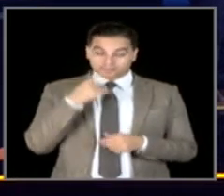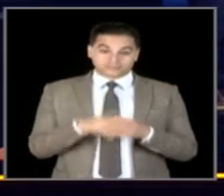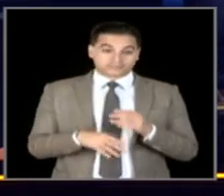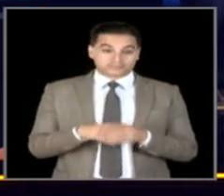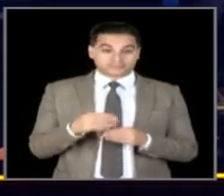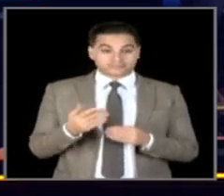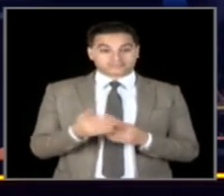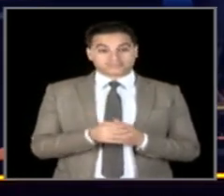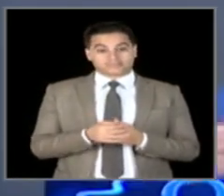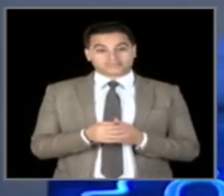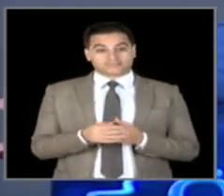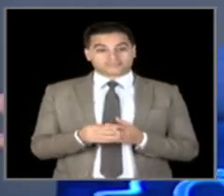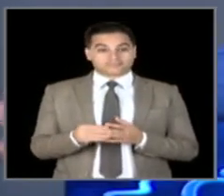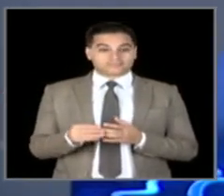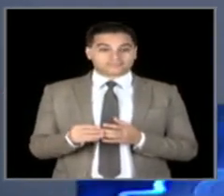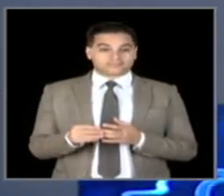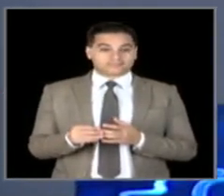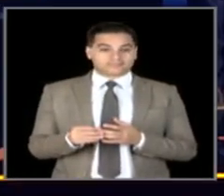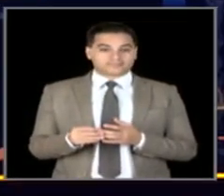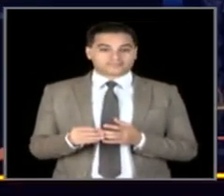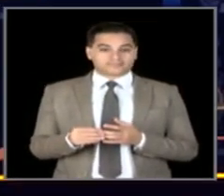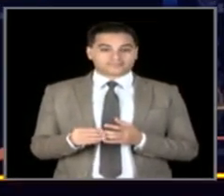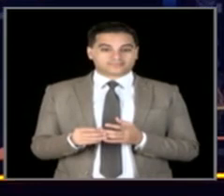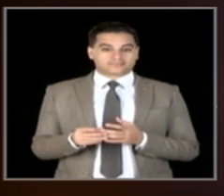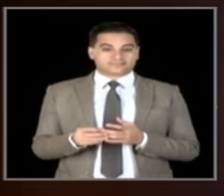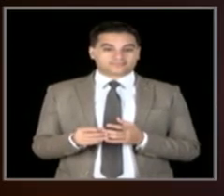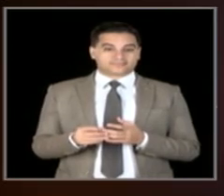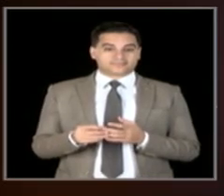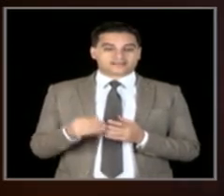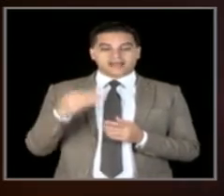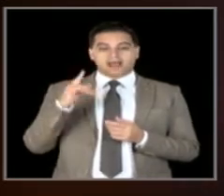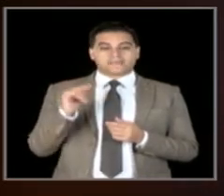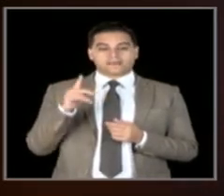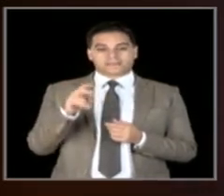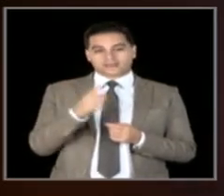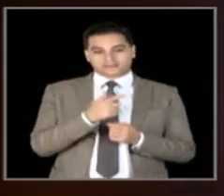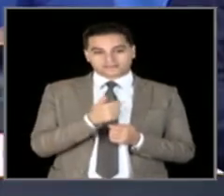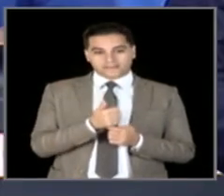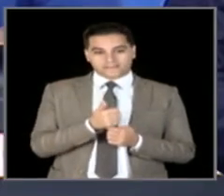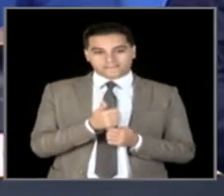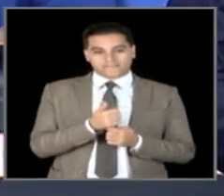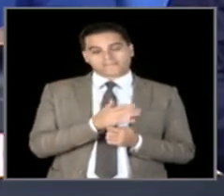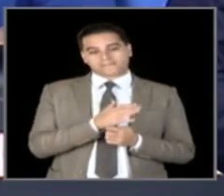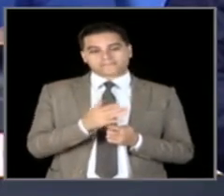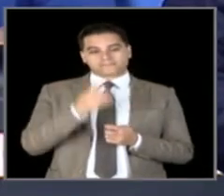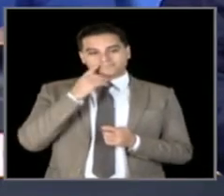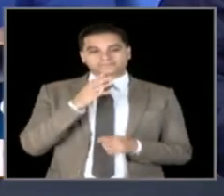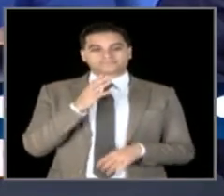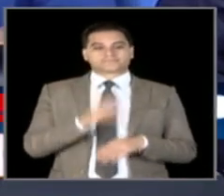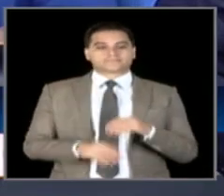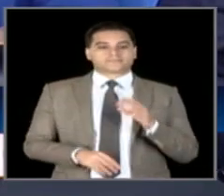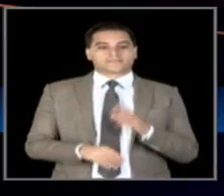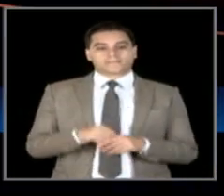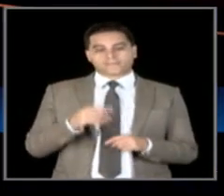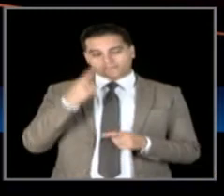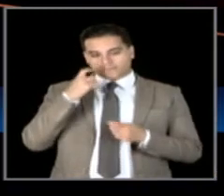بعيد قوي. ما على حسب ما انا بقول، عشان كده. طيب نشوف حبيبة. تمام، تحت ضغط